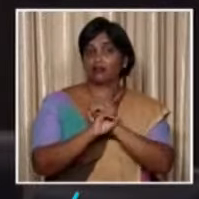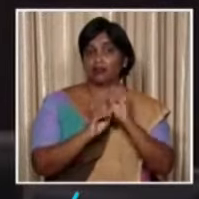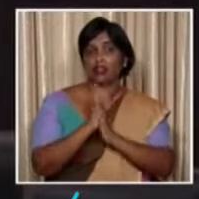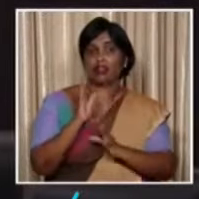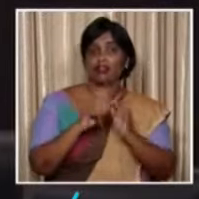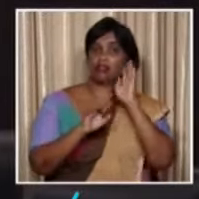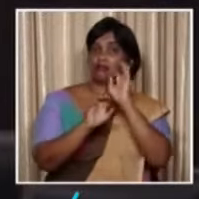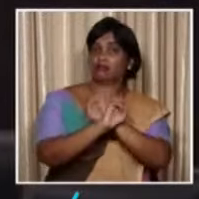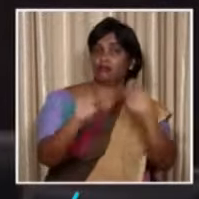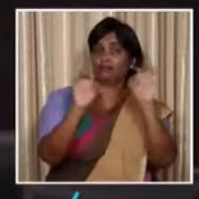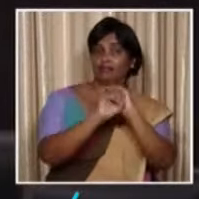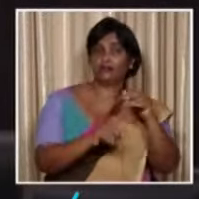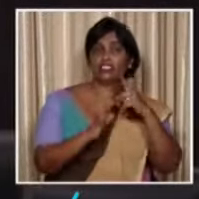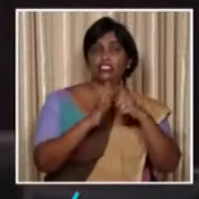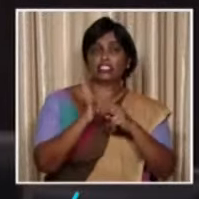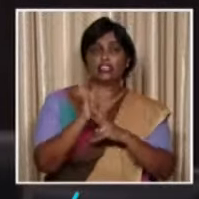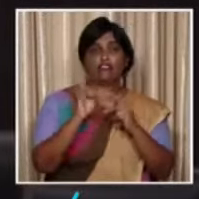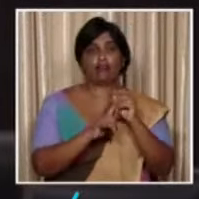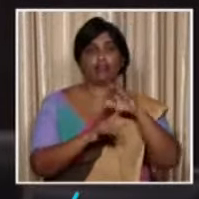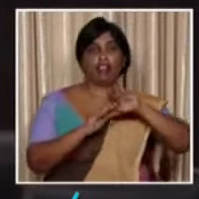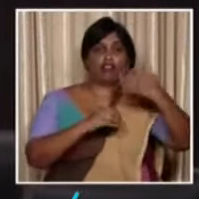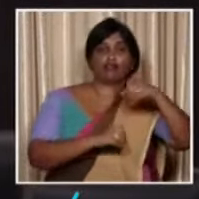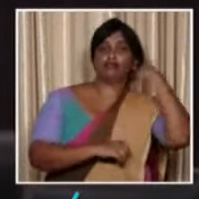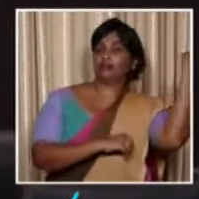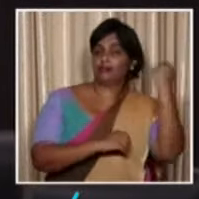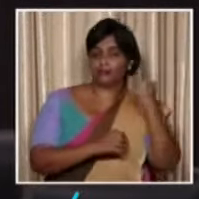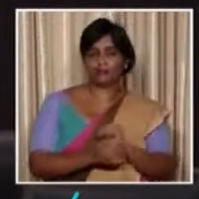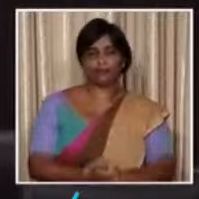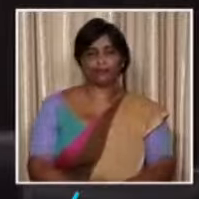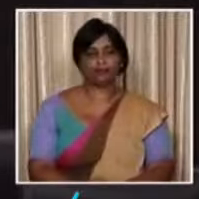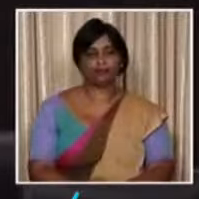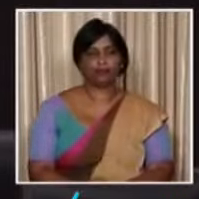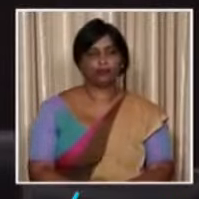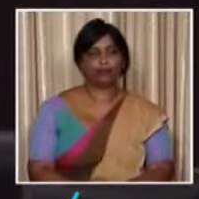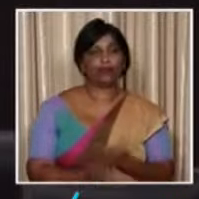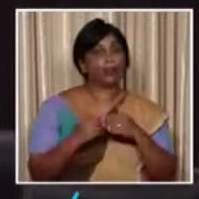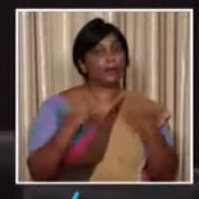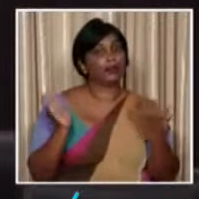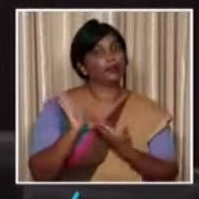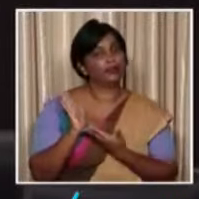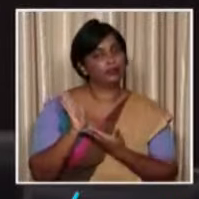මන්ත්‍රීතුමා ප්‍රකාශ ඉදිරිපත් කරනවා එළියේ ඉතින් දැන් මේ පත්තරේනේ